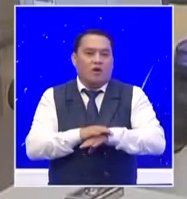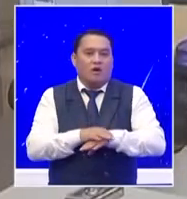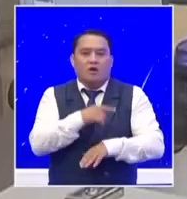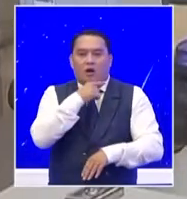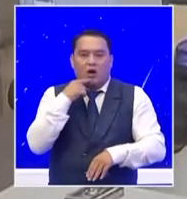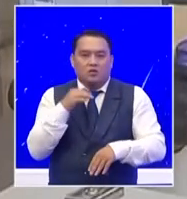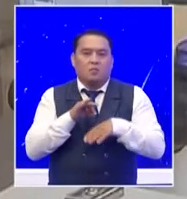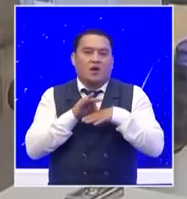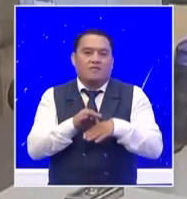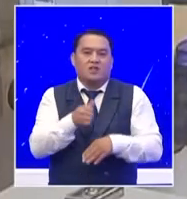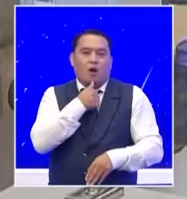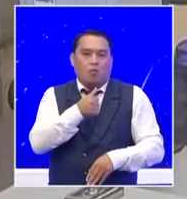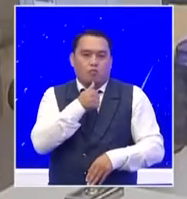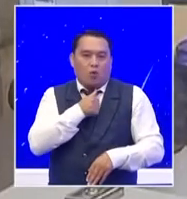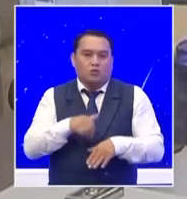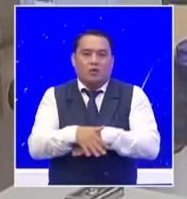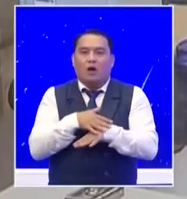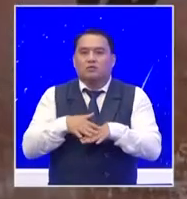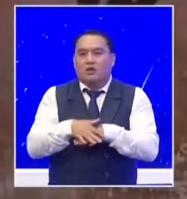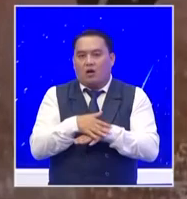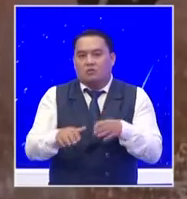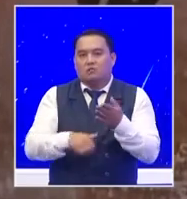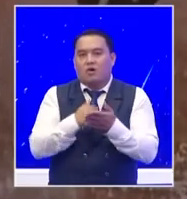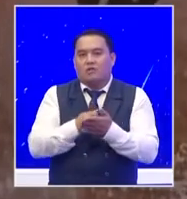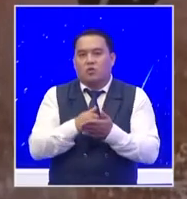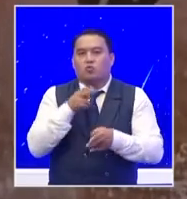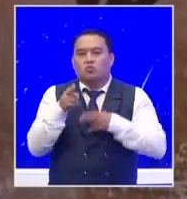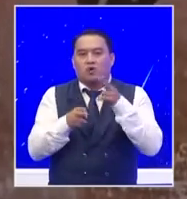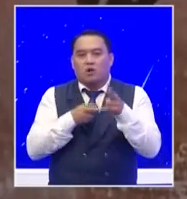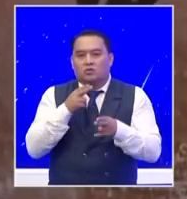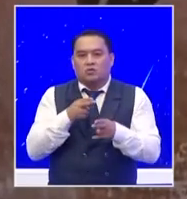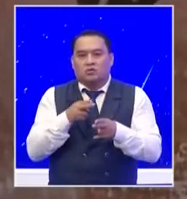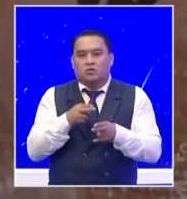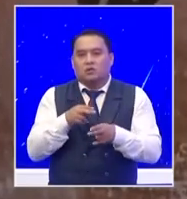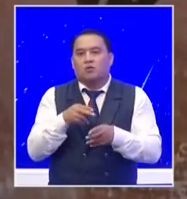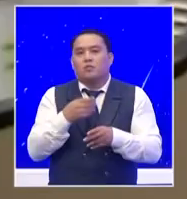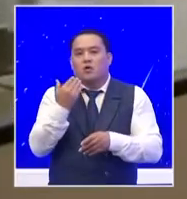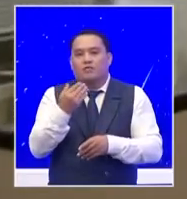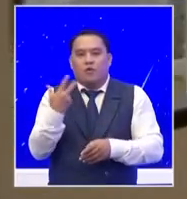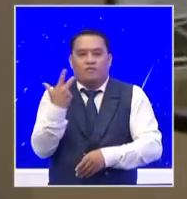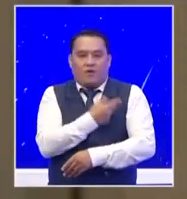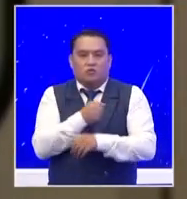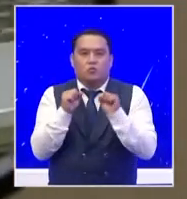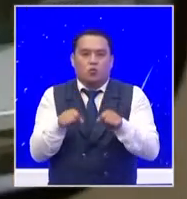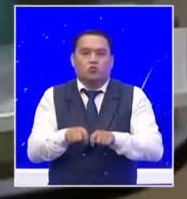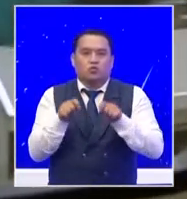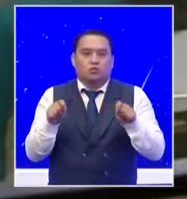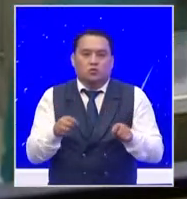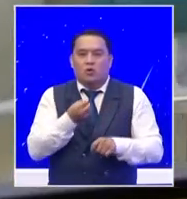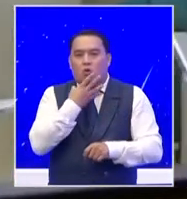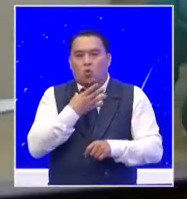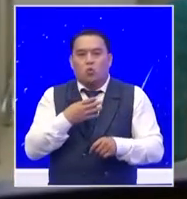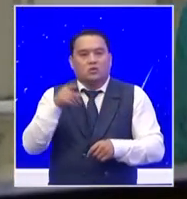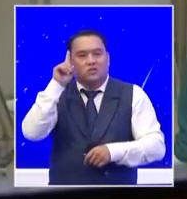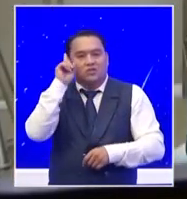Россия проводит эксперимент над населением. Глава Минздрава назвал критику безосновательной. По его словам, вакцину создавали